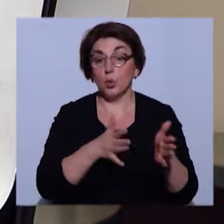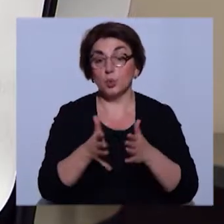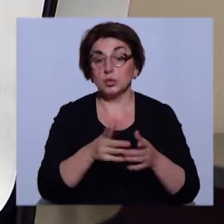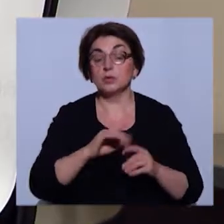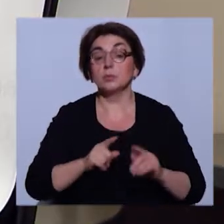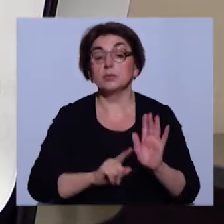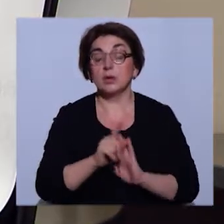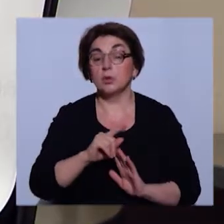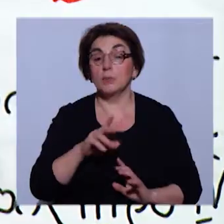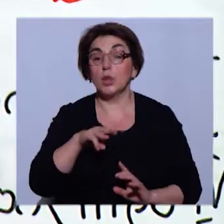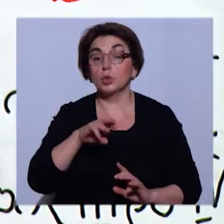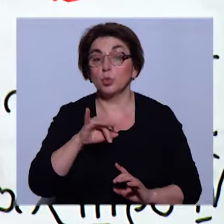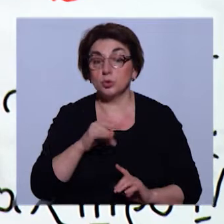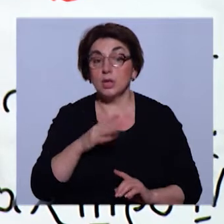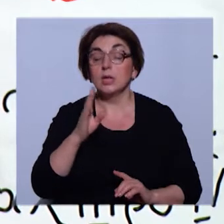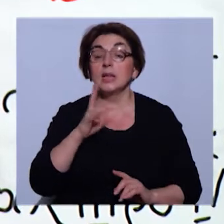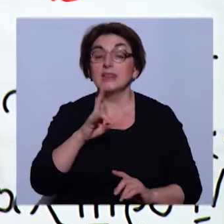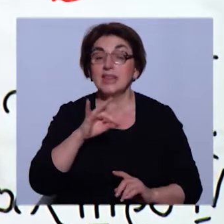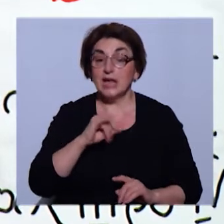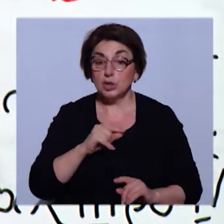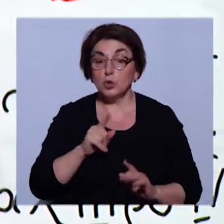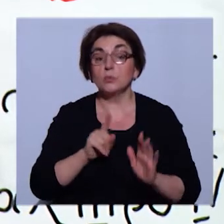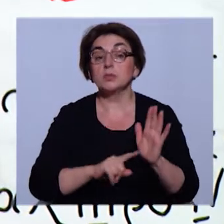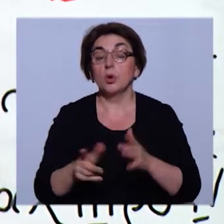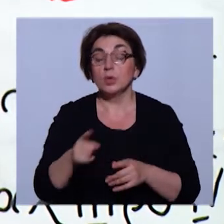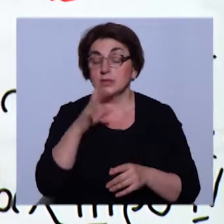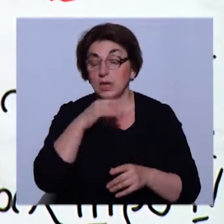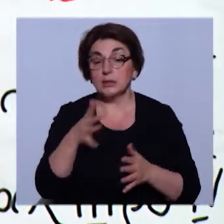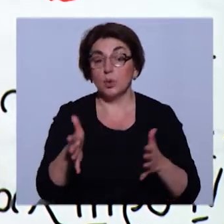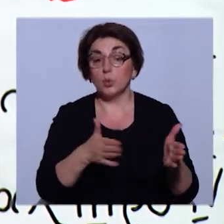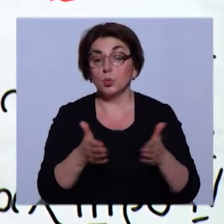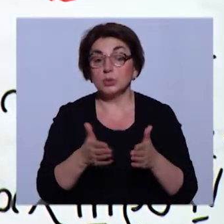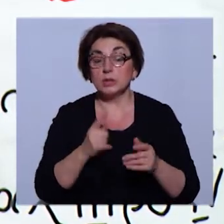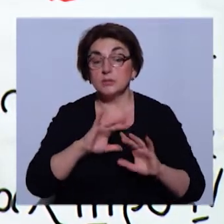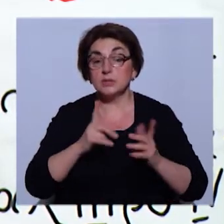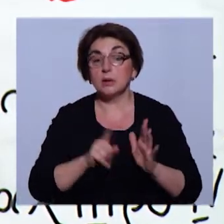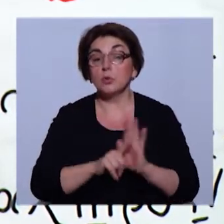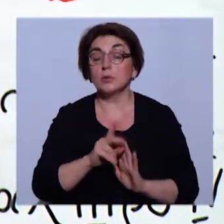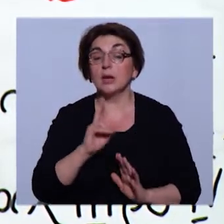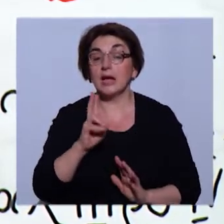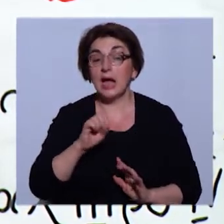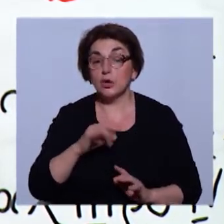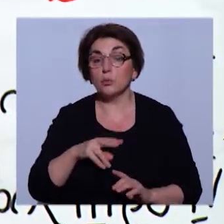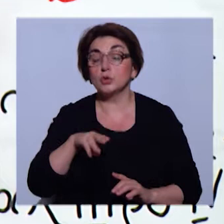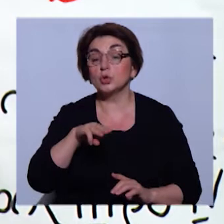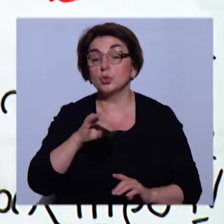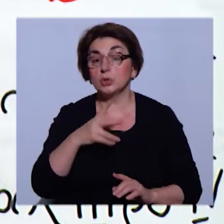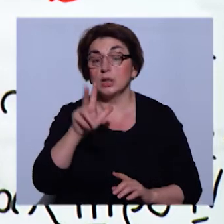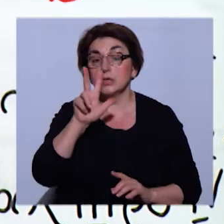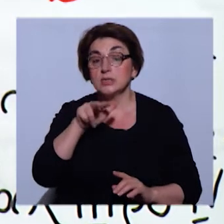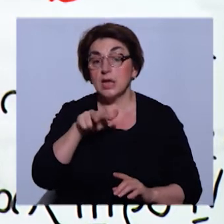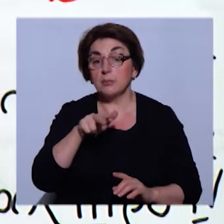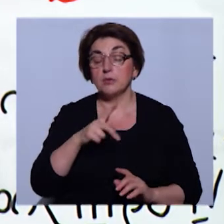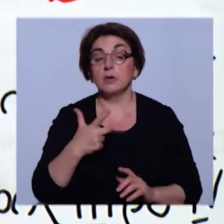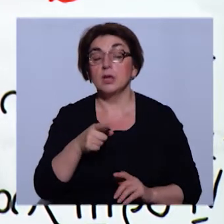ტუტე, ნატრიუმის წყალთან ურთიერთქმედებით ნატრიუმის ტუტე და კალიუმის წყალთან ურთიერთქმედებით წარმოიქმნა კალიუმის ტუტე და